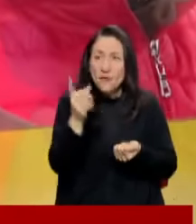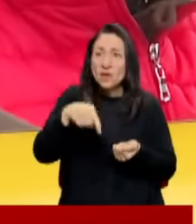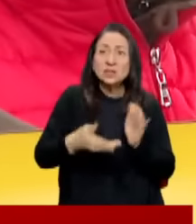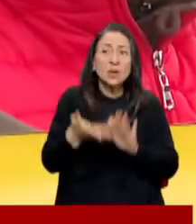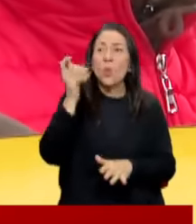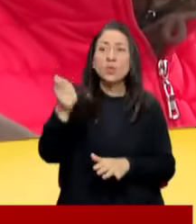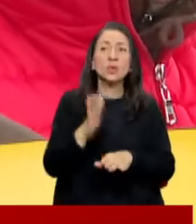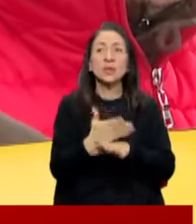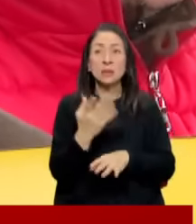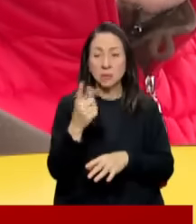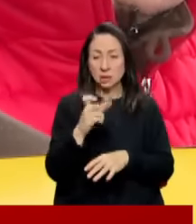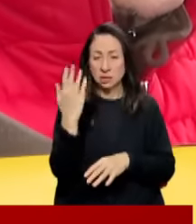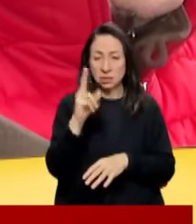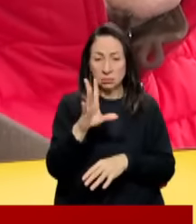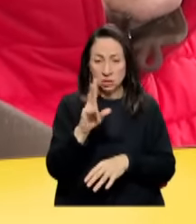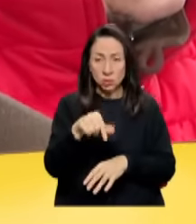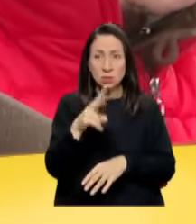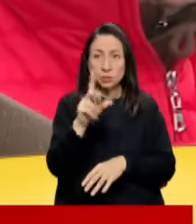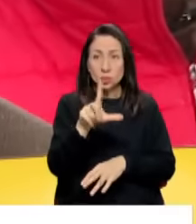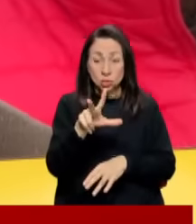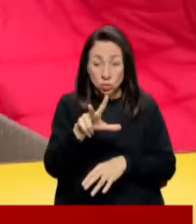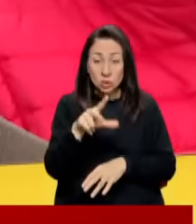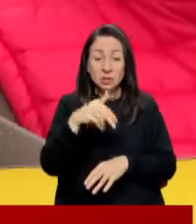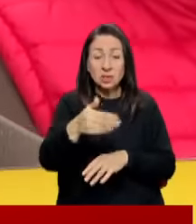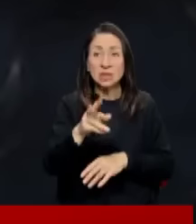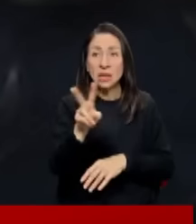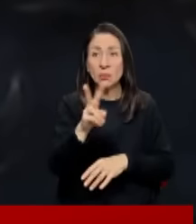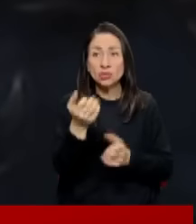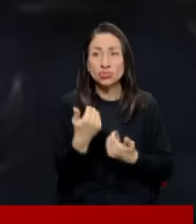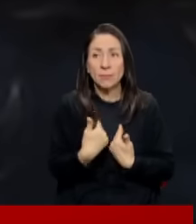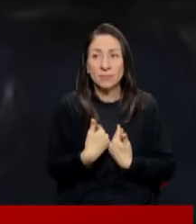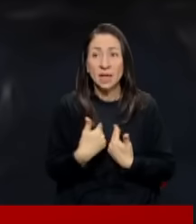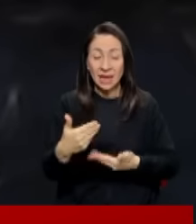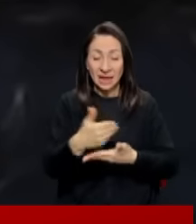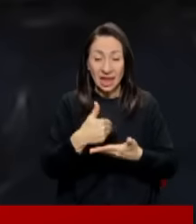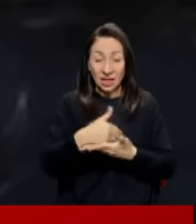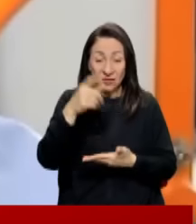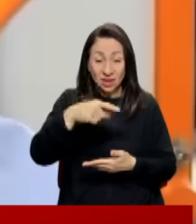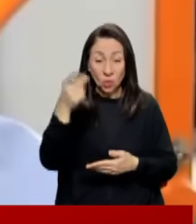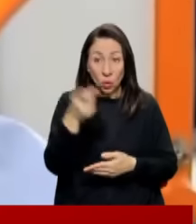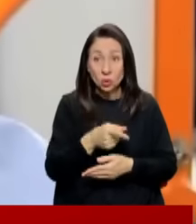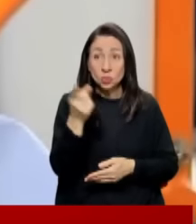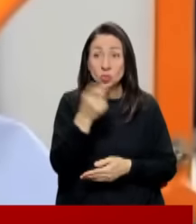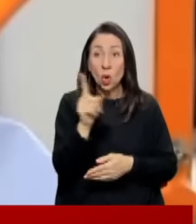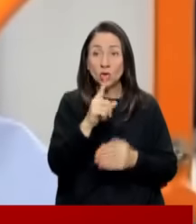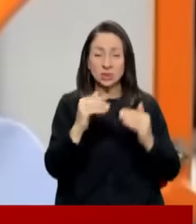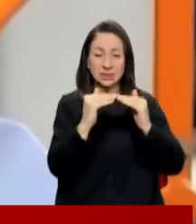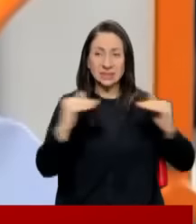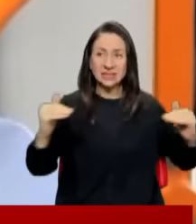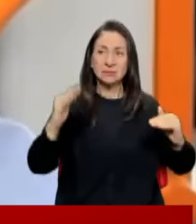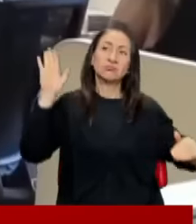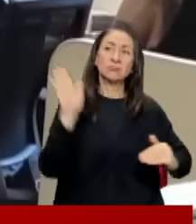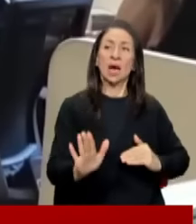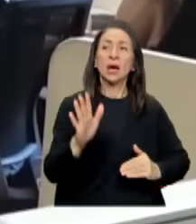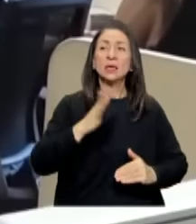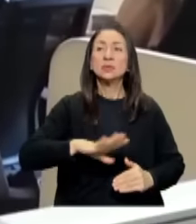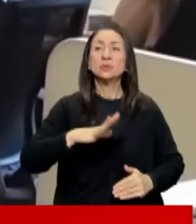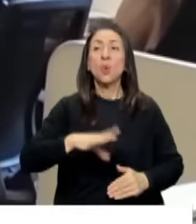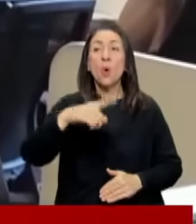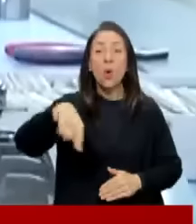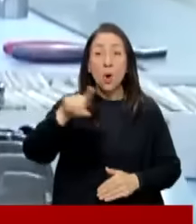ödüyor? Geçen ay 25 aldım, bu ay 23, önümüzdeki ay belki 20 olacak. Gelir vergisi oranının %10'la sınırlandırılmasını istiyor